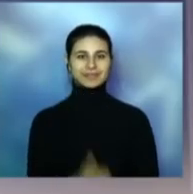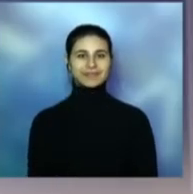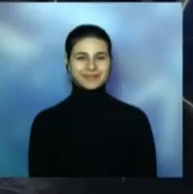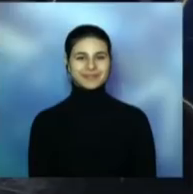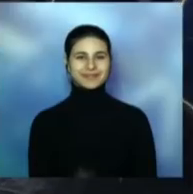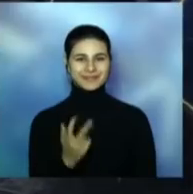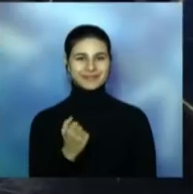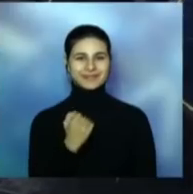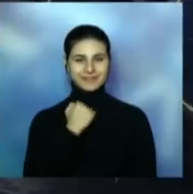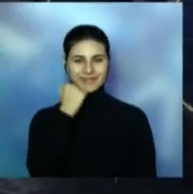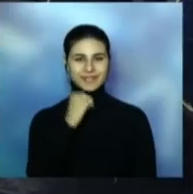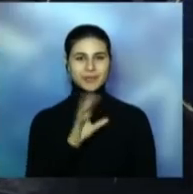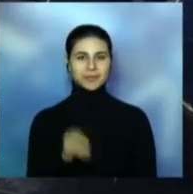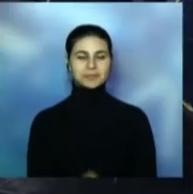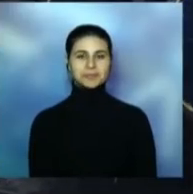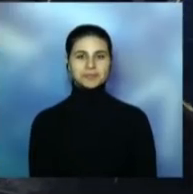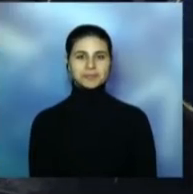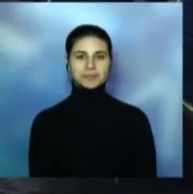მადლობა. იცით რა, მოდით